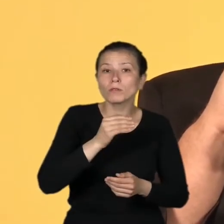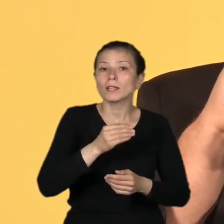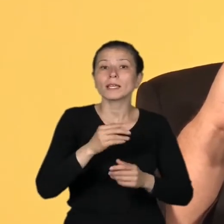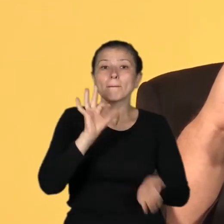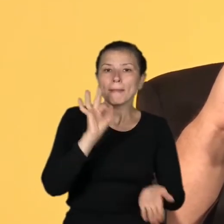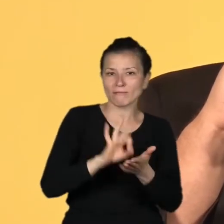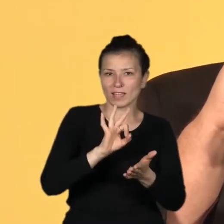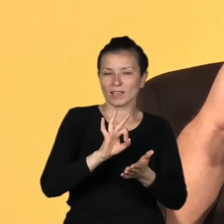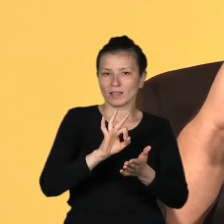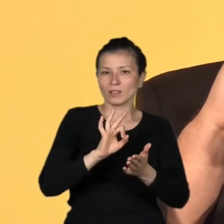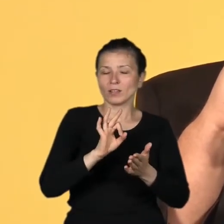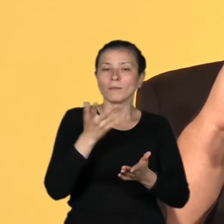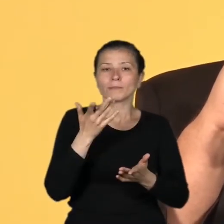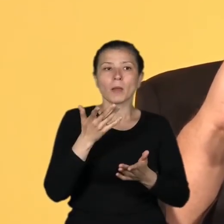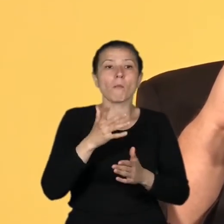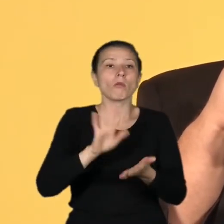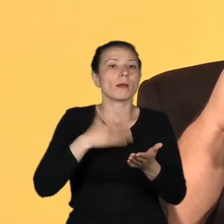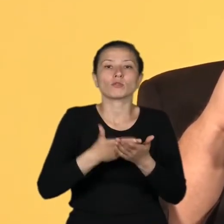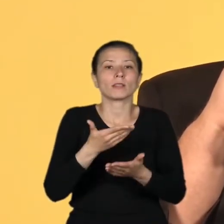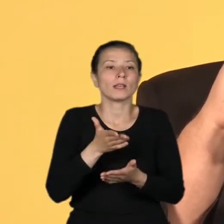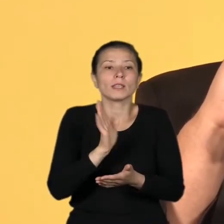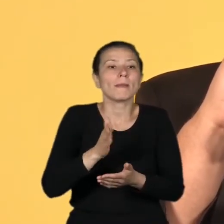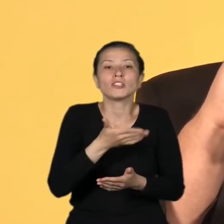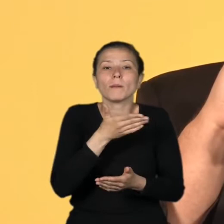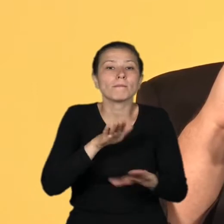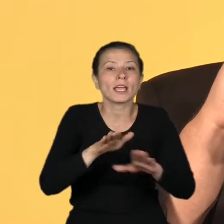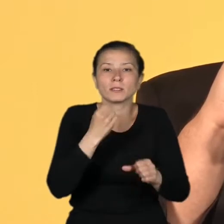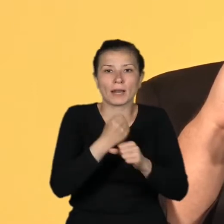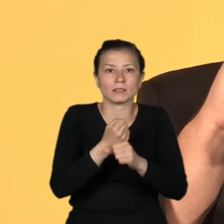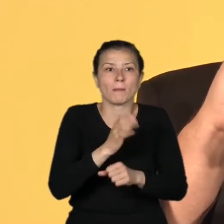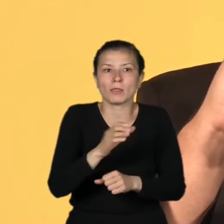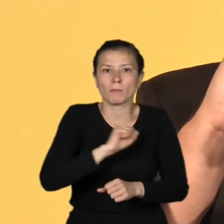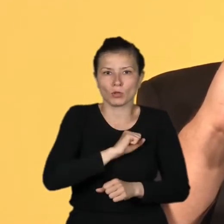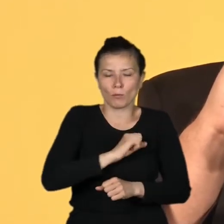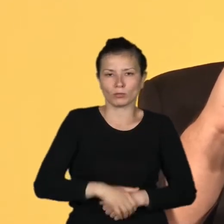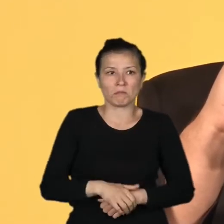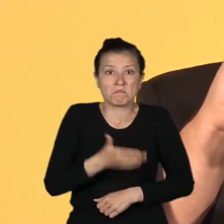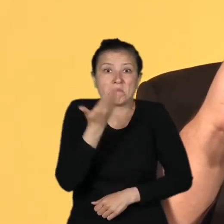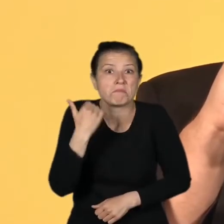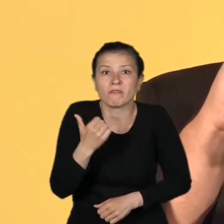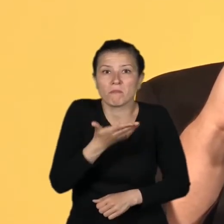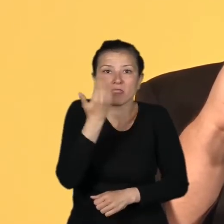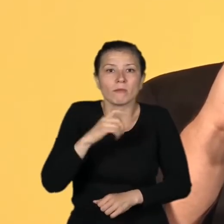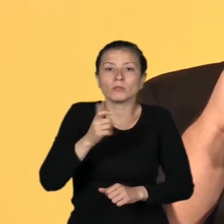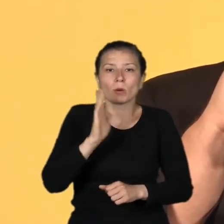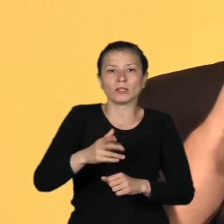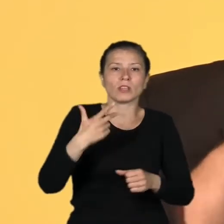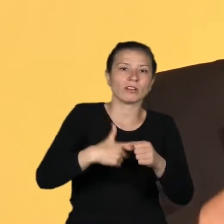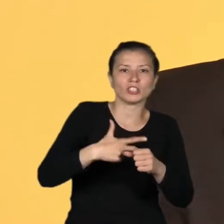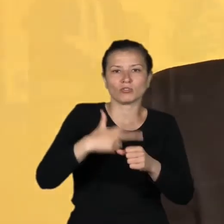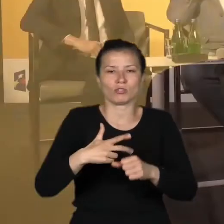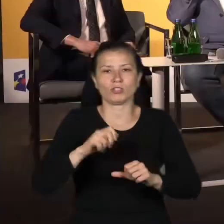roboty się nie zaczepią, proszę Państwa. Czy to jest wizja jakiejś dalekiej przyszłości? Nie wiemy, co będzie za 20 czy za 30 lat.